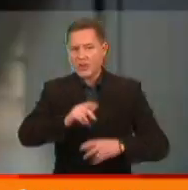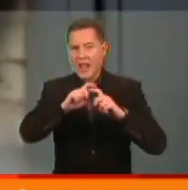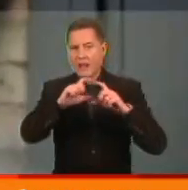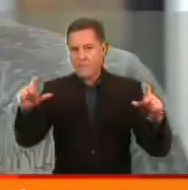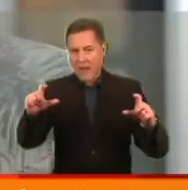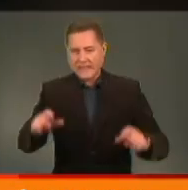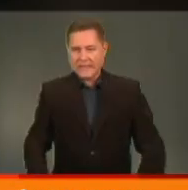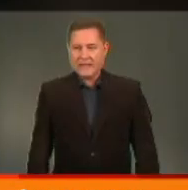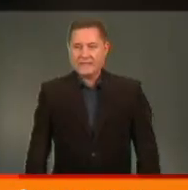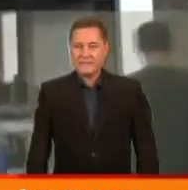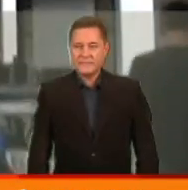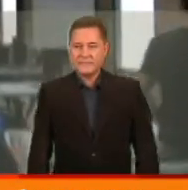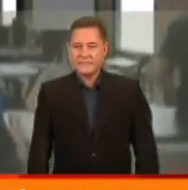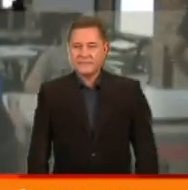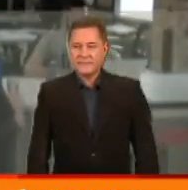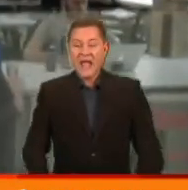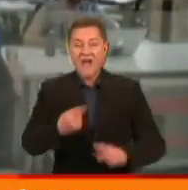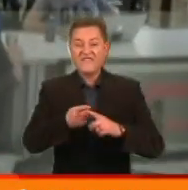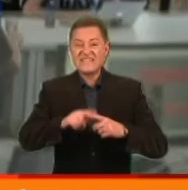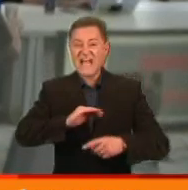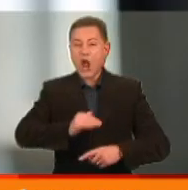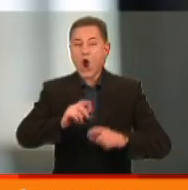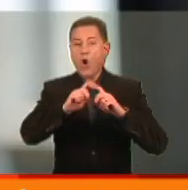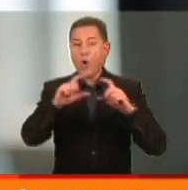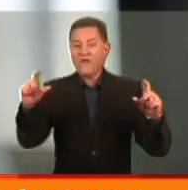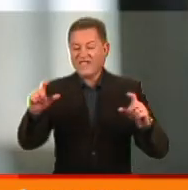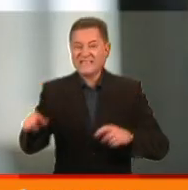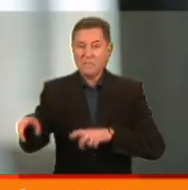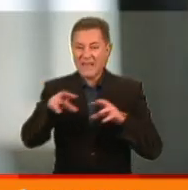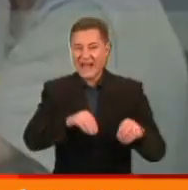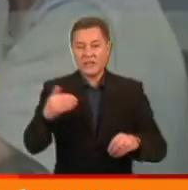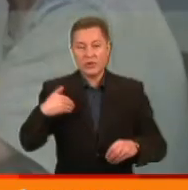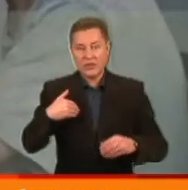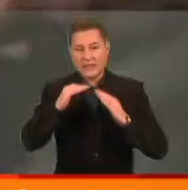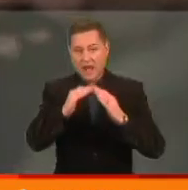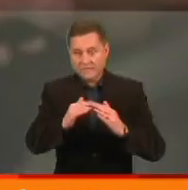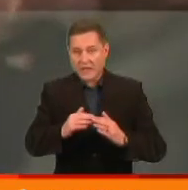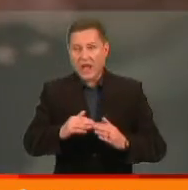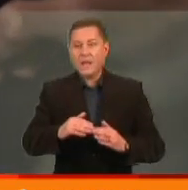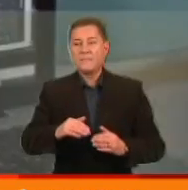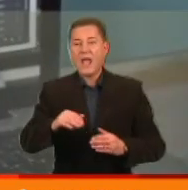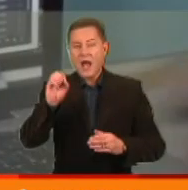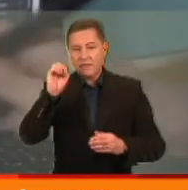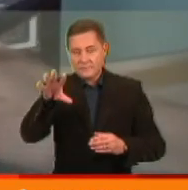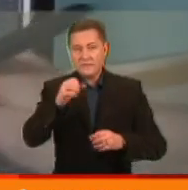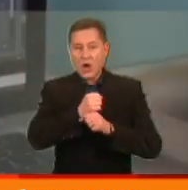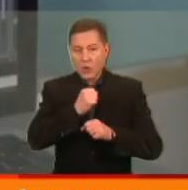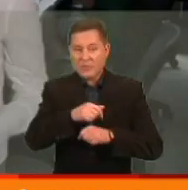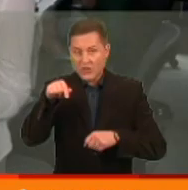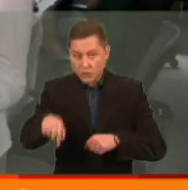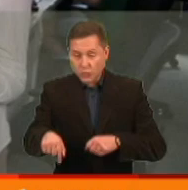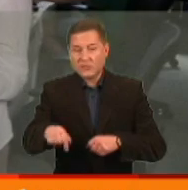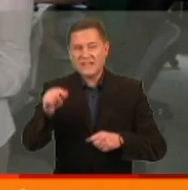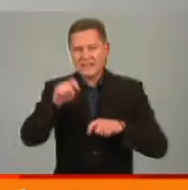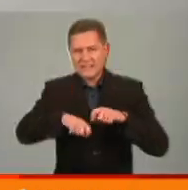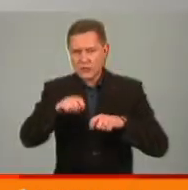IT-компанії. У цей офіс вони приїхали нещодавно. Крихітний спалах тут повсюди. Його тестують,